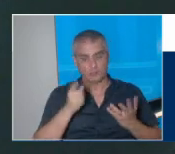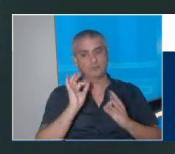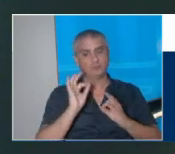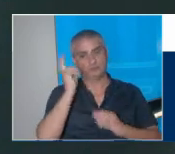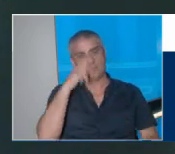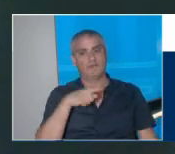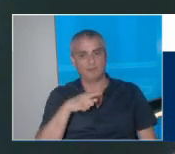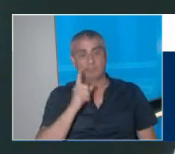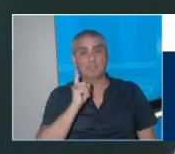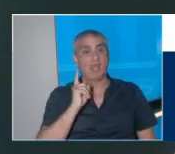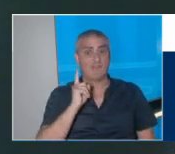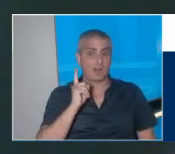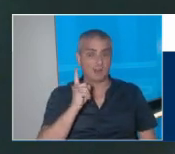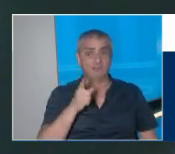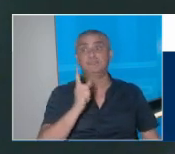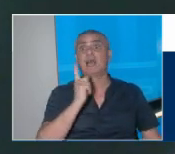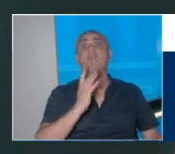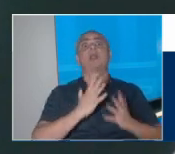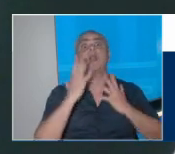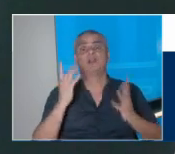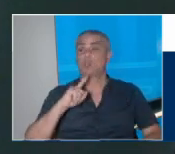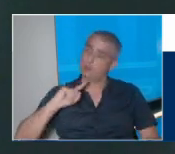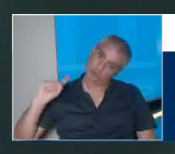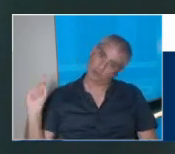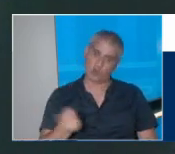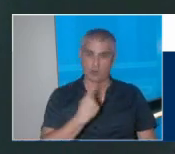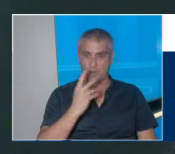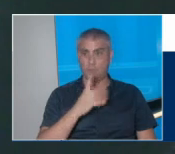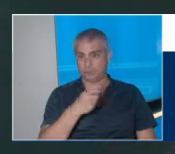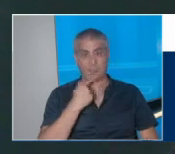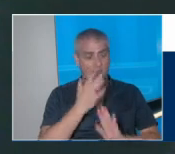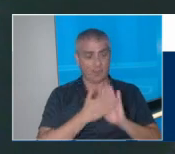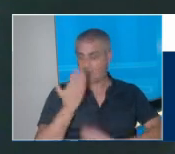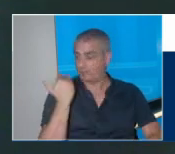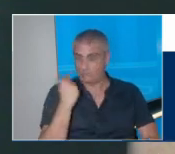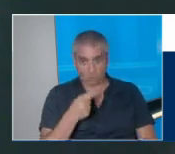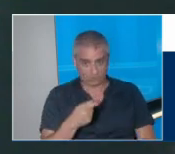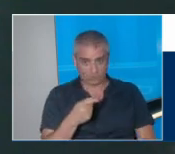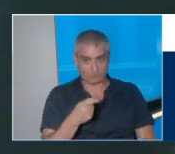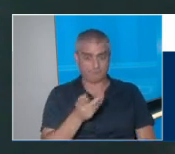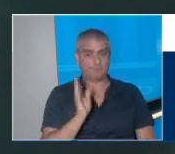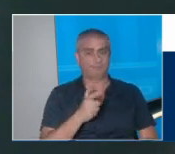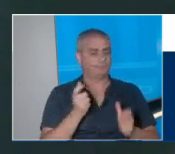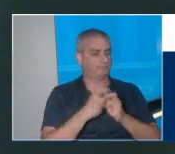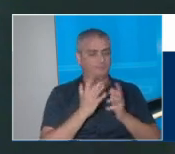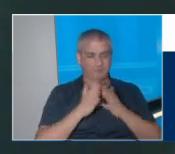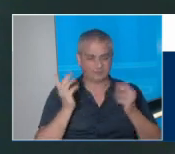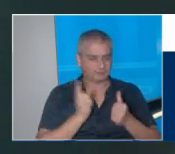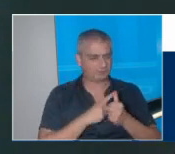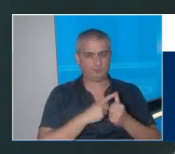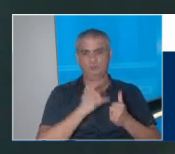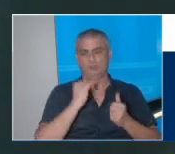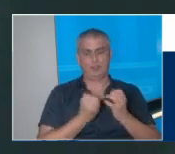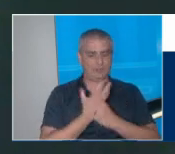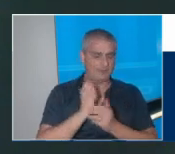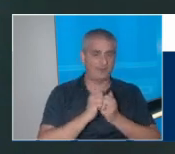בשביל להבין את זה. אבל, וזה אבל גדול, כל מה שאתה אמרת מקודם על המפלגה הגדולה שכן